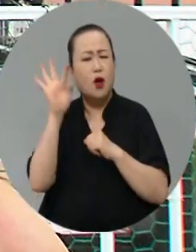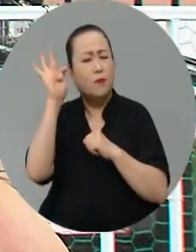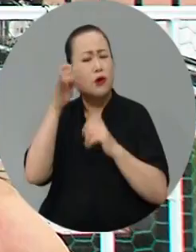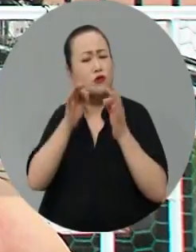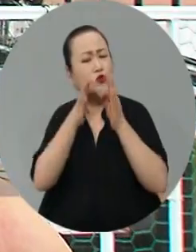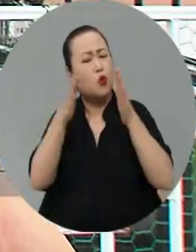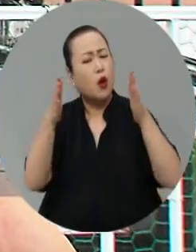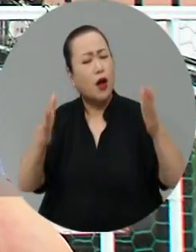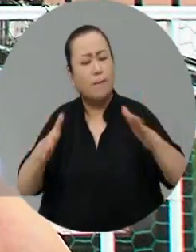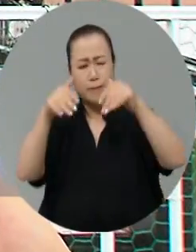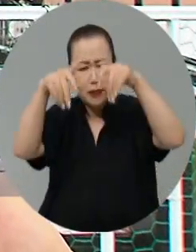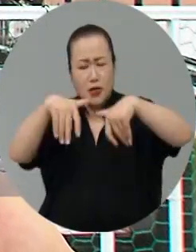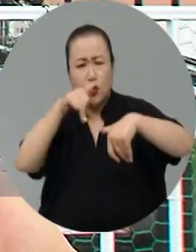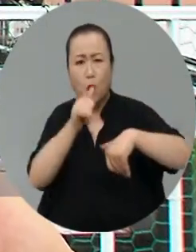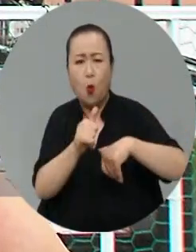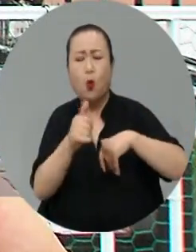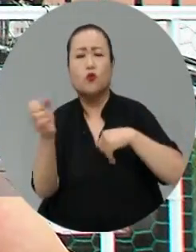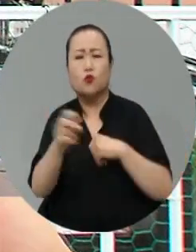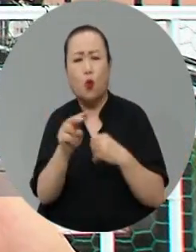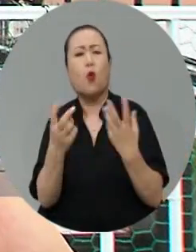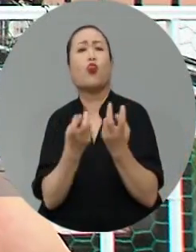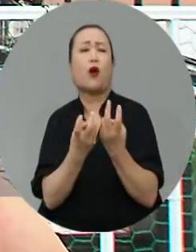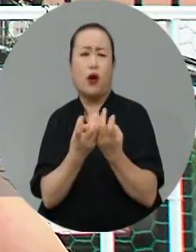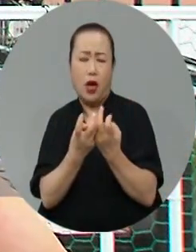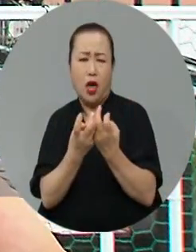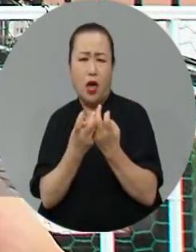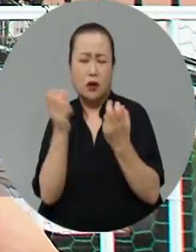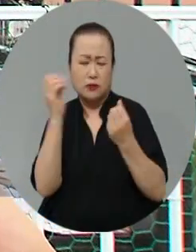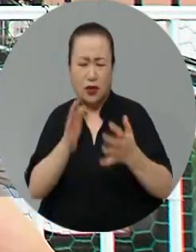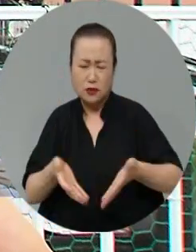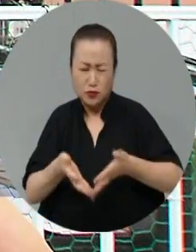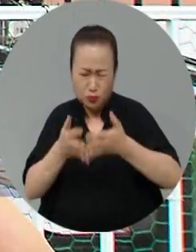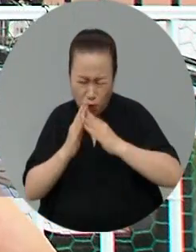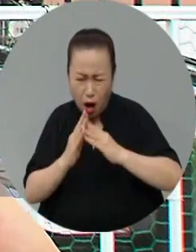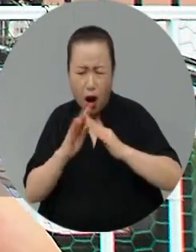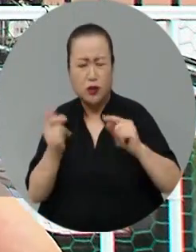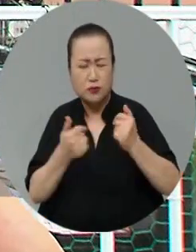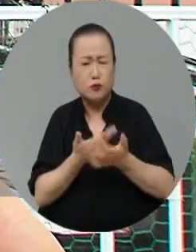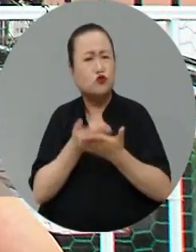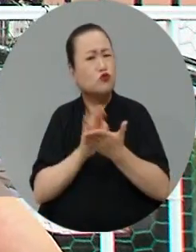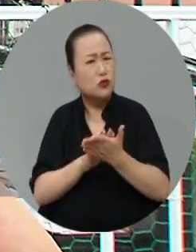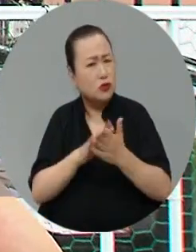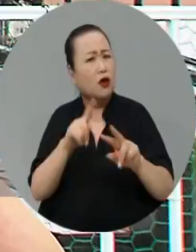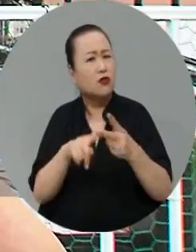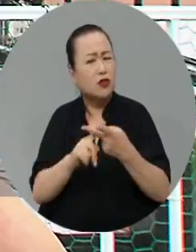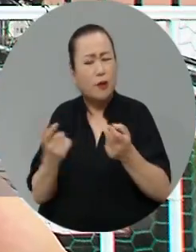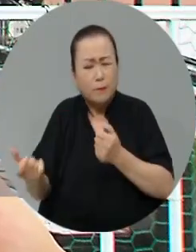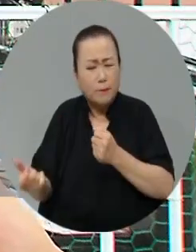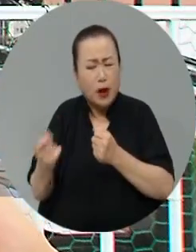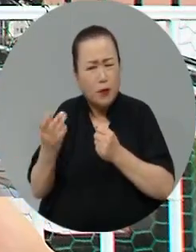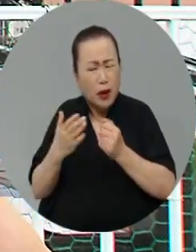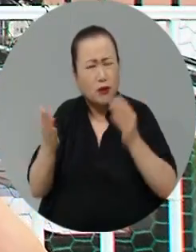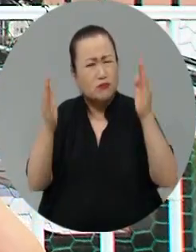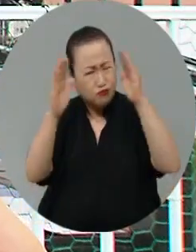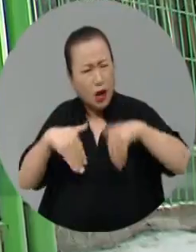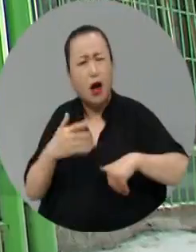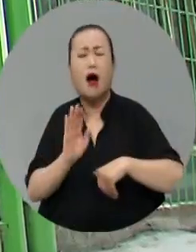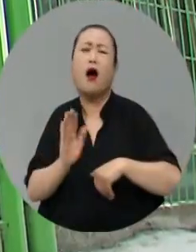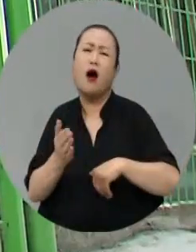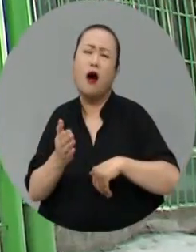오고 이러니까 저거 어떻게 좀 재건축이든 뭐든 뭔가를 좀 허물어야 되지